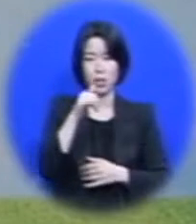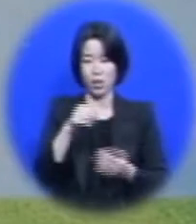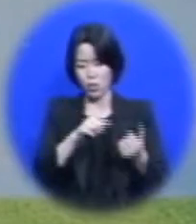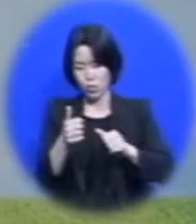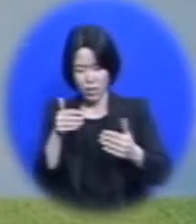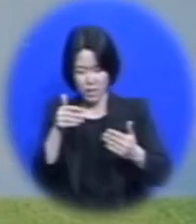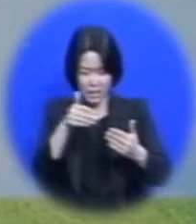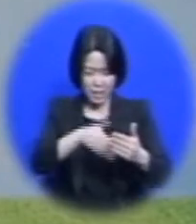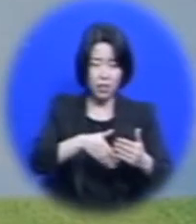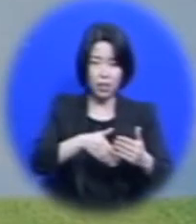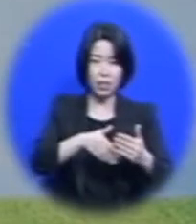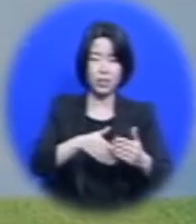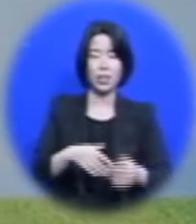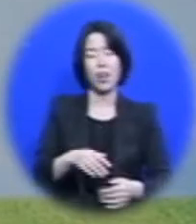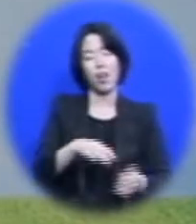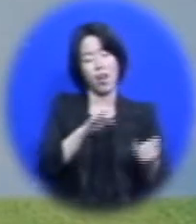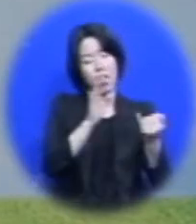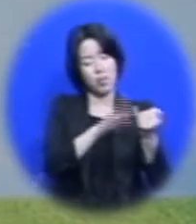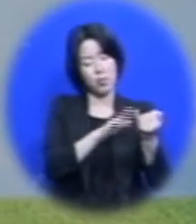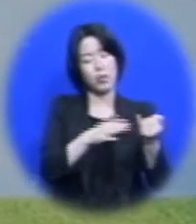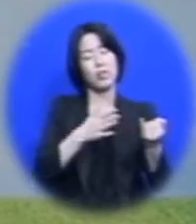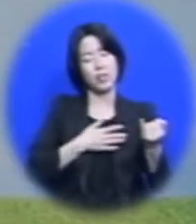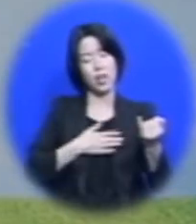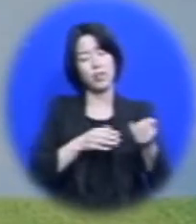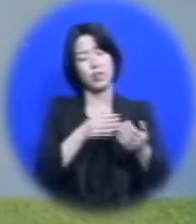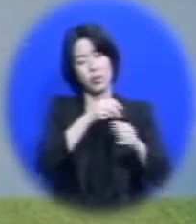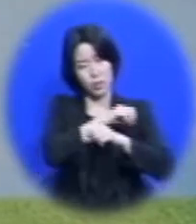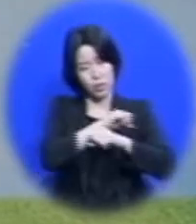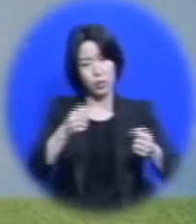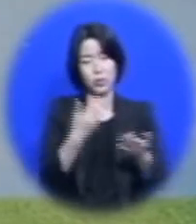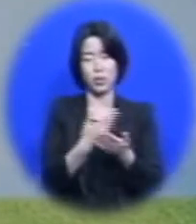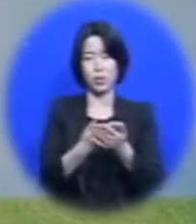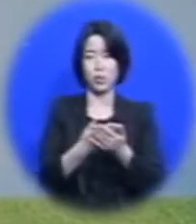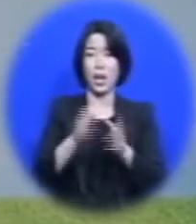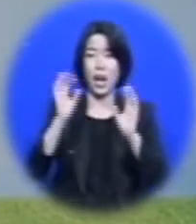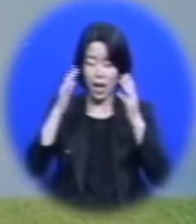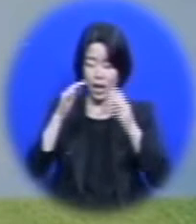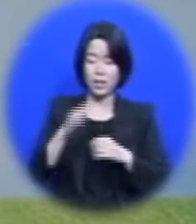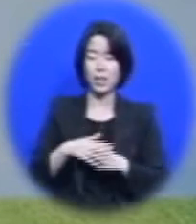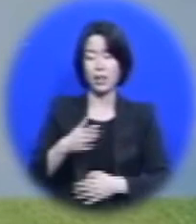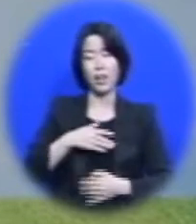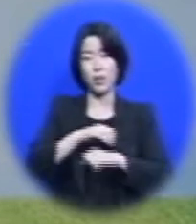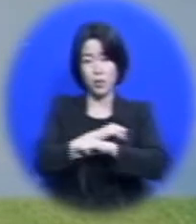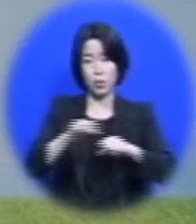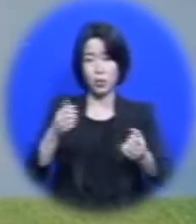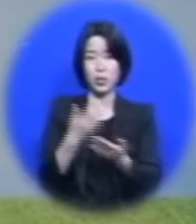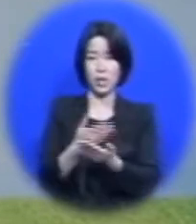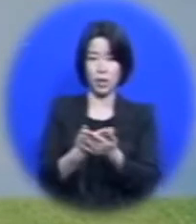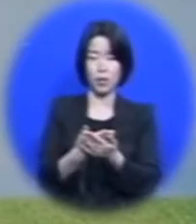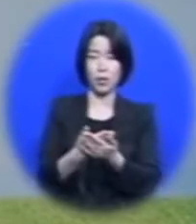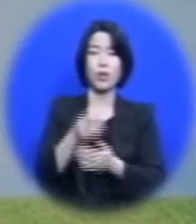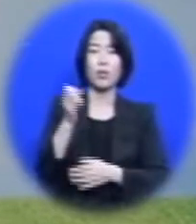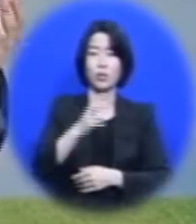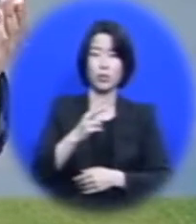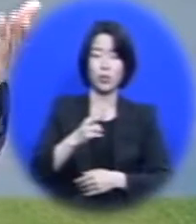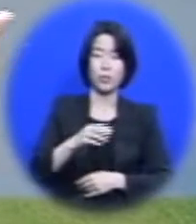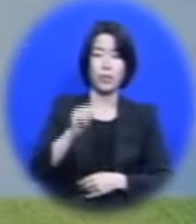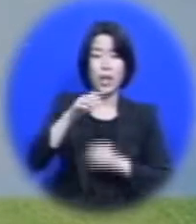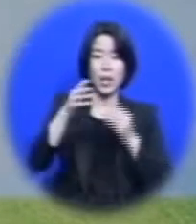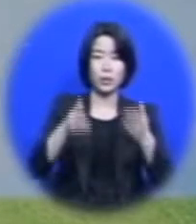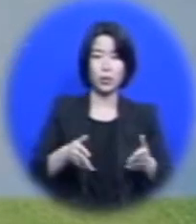가서 여보 나를 용서해 주구려, 얘들아 나를 용서해 다오, 그리고 자기가